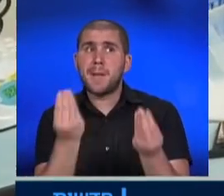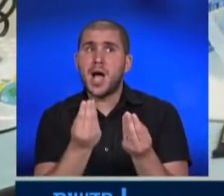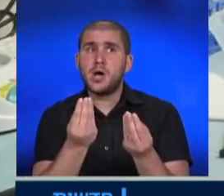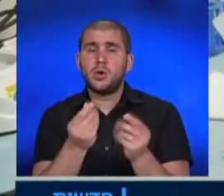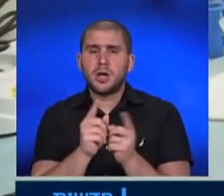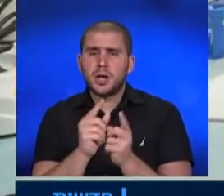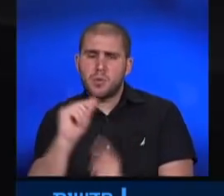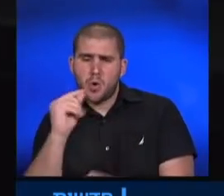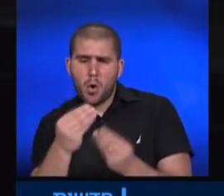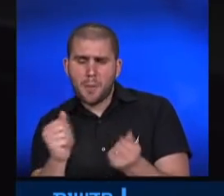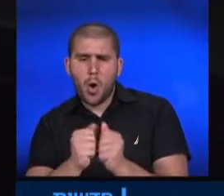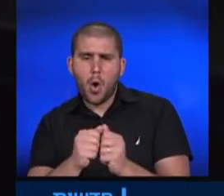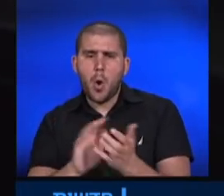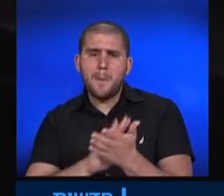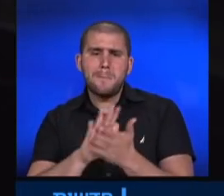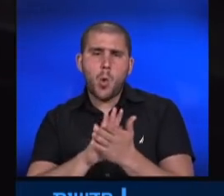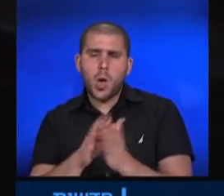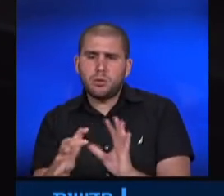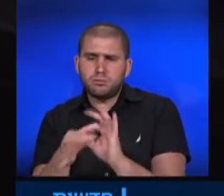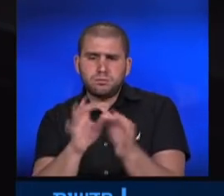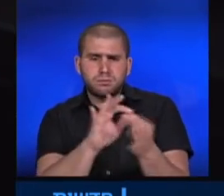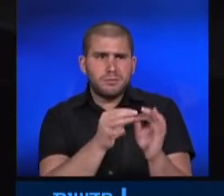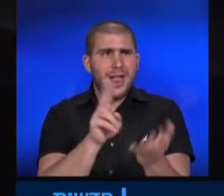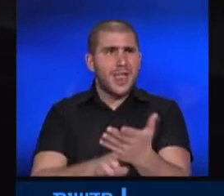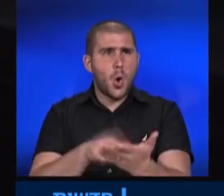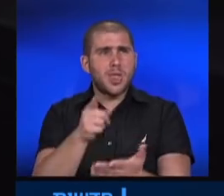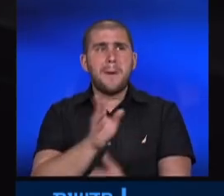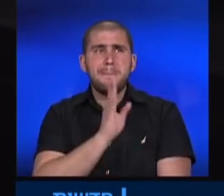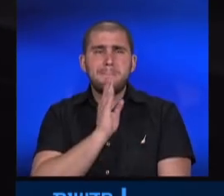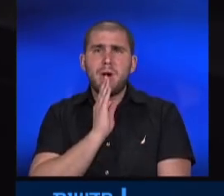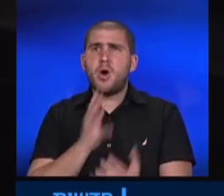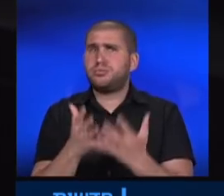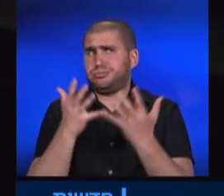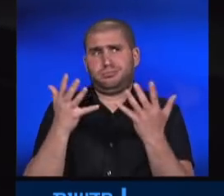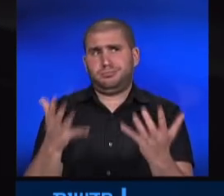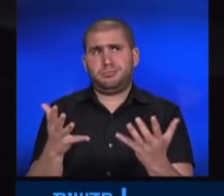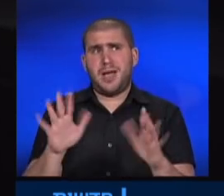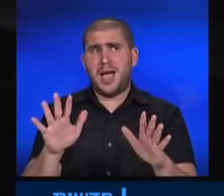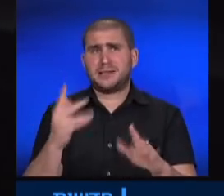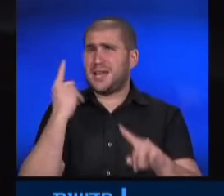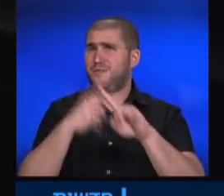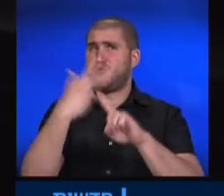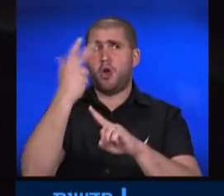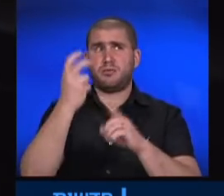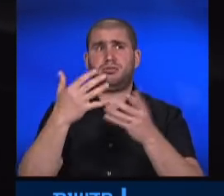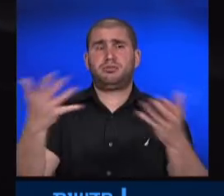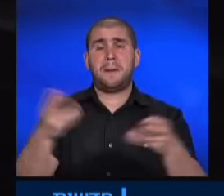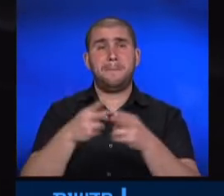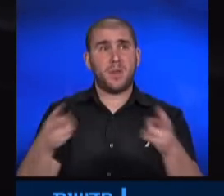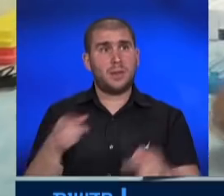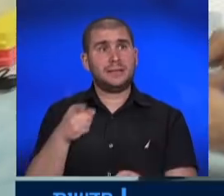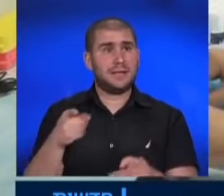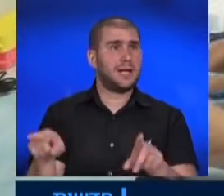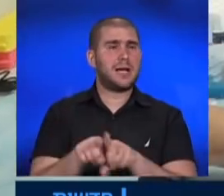איזושהי מולקולה שקושרת באזור הנכון, זה בעיות בסדרי גודל של 10 בחזקת 30 פתרונות, שזה בערך כמו